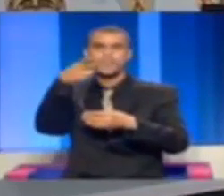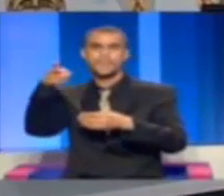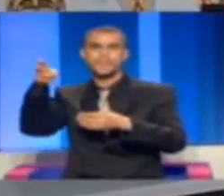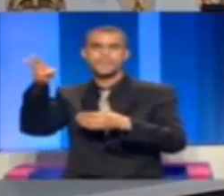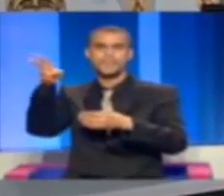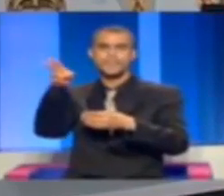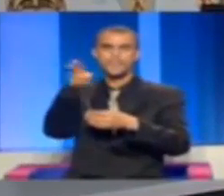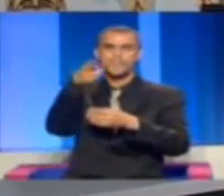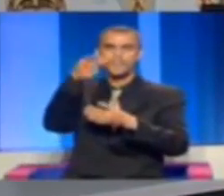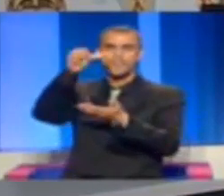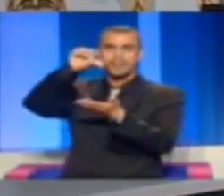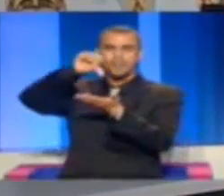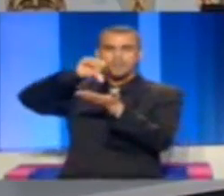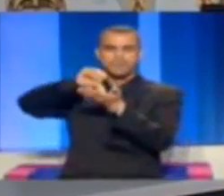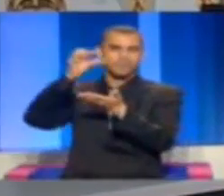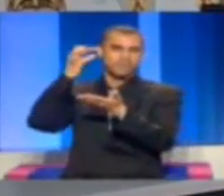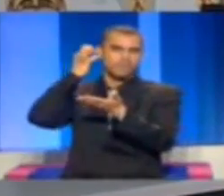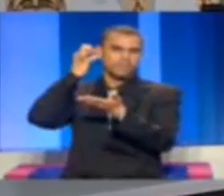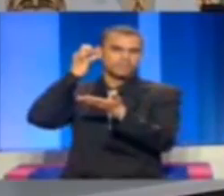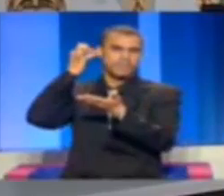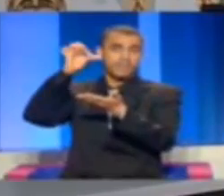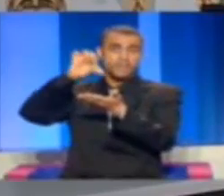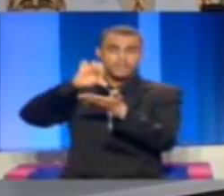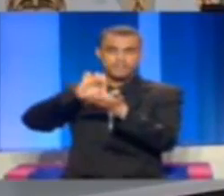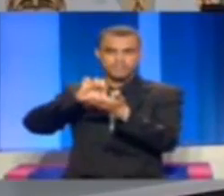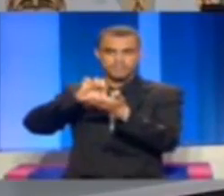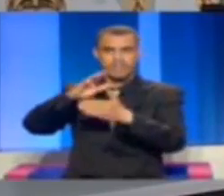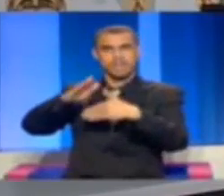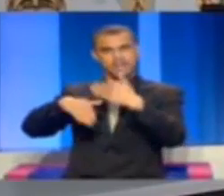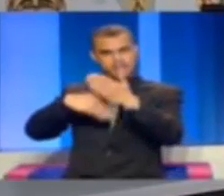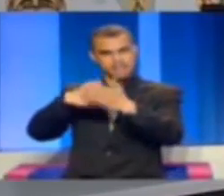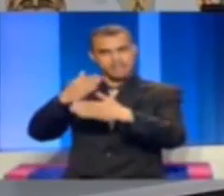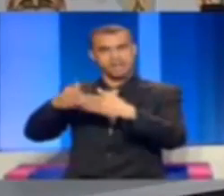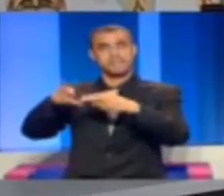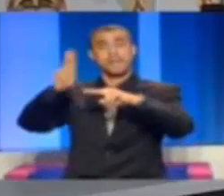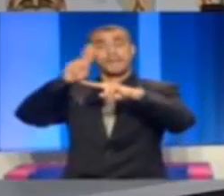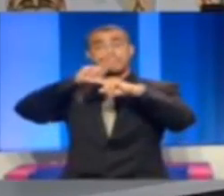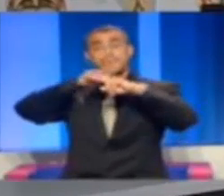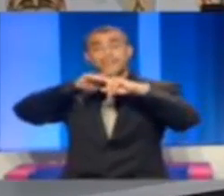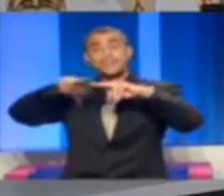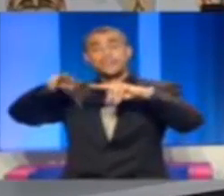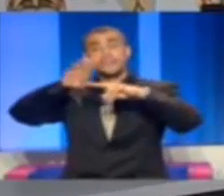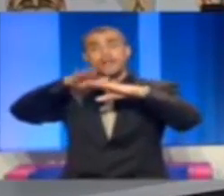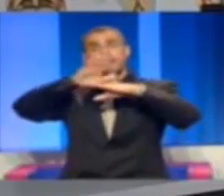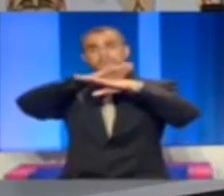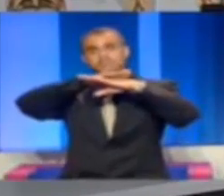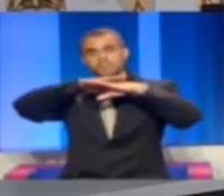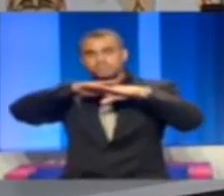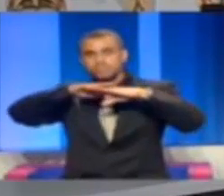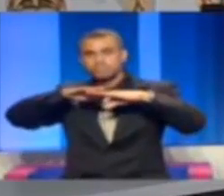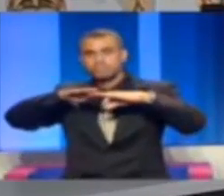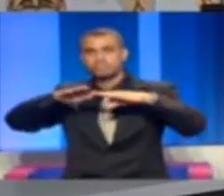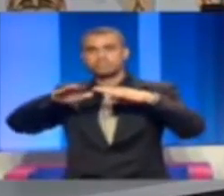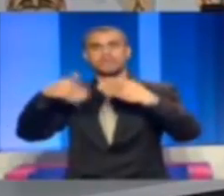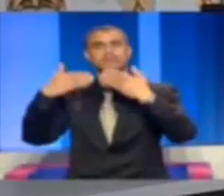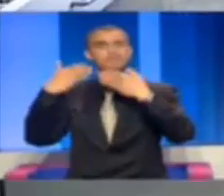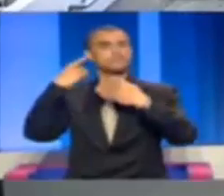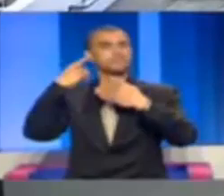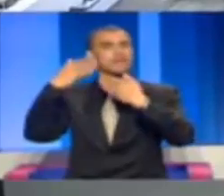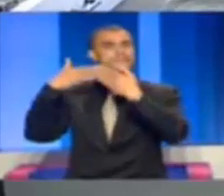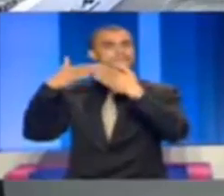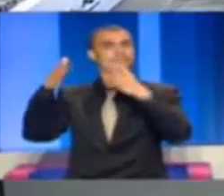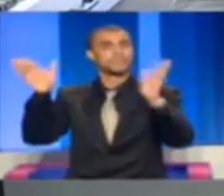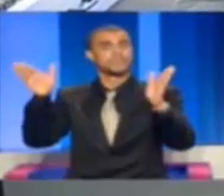بين من خارج الى الاذن الوسطى، فالحمد لله يعني الطبل رجع لشكله الطبيعي ولات تسمع احسن اللي